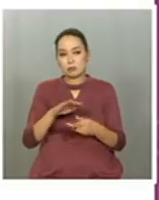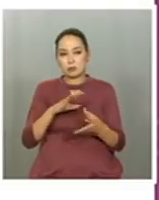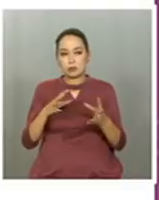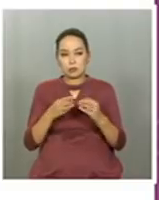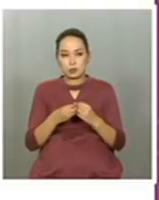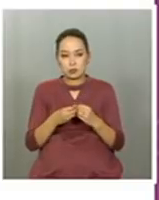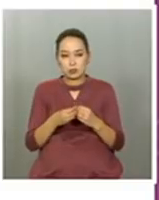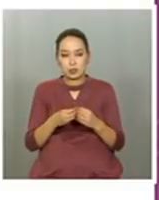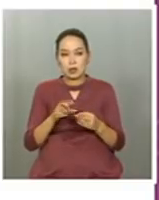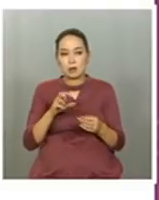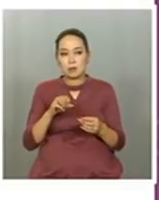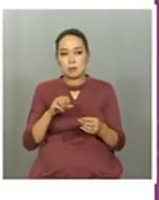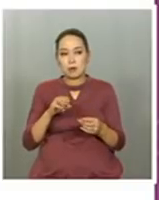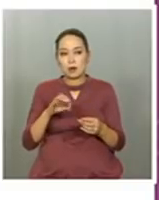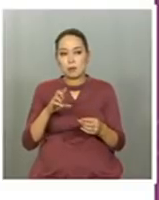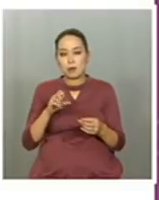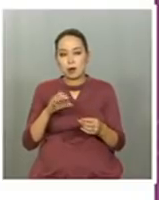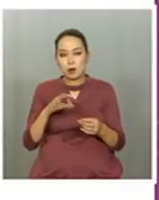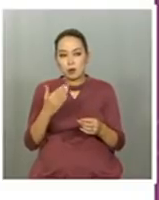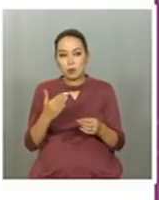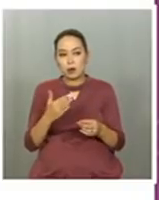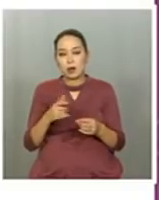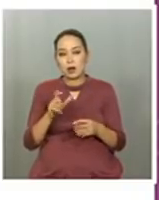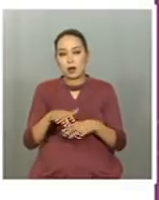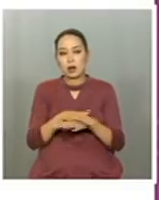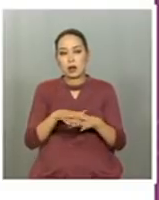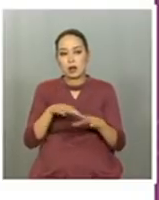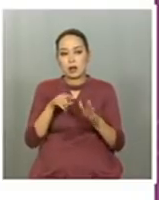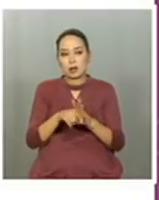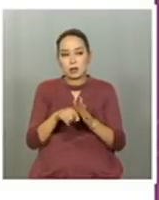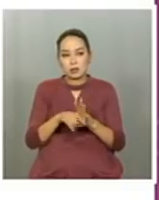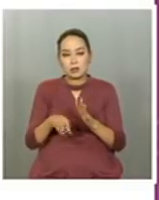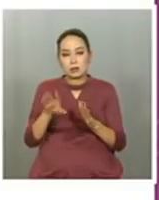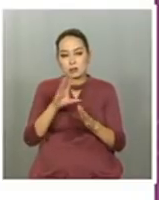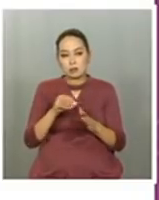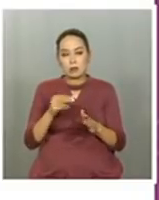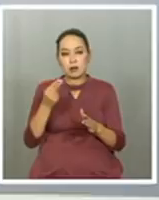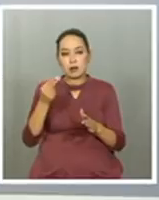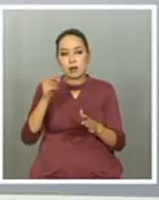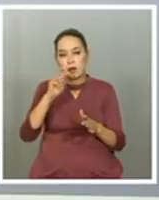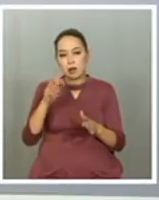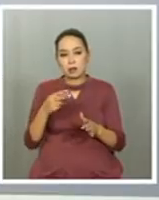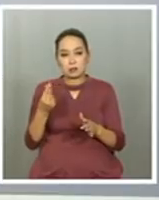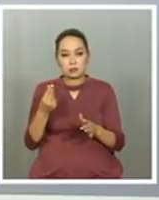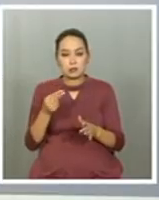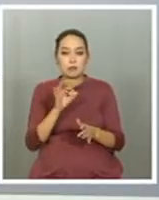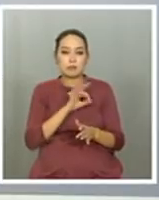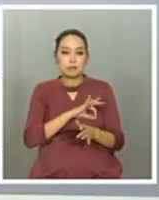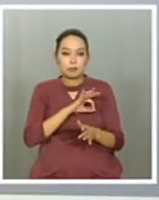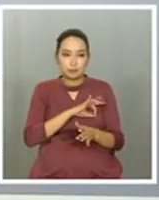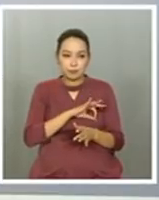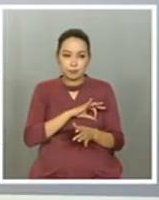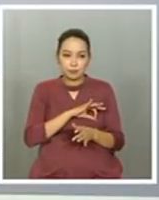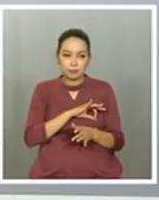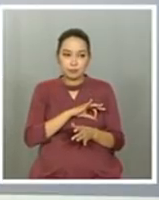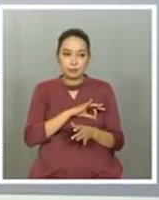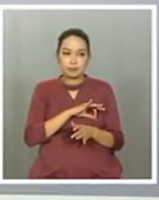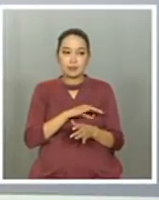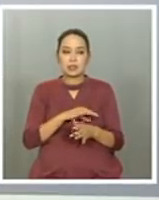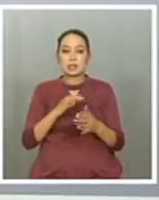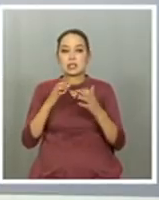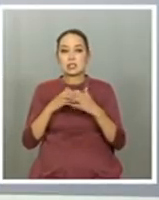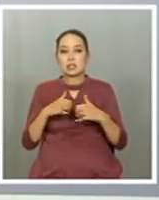бальбао болғанымен халық арасында қағаз ақша түрінде ақш доллары кеңінен қолданылады. Келесі зерттеу салаларының